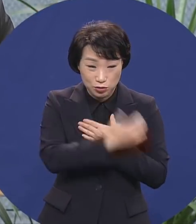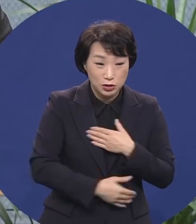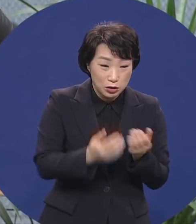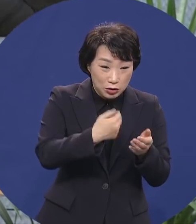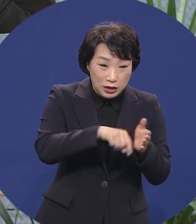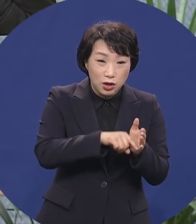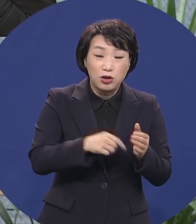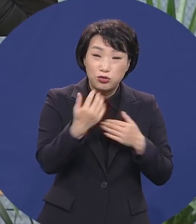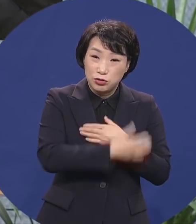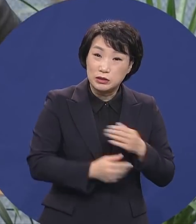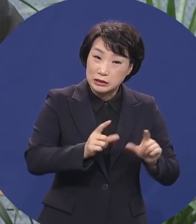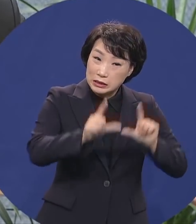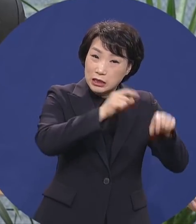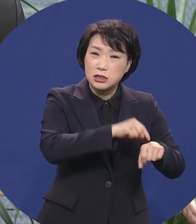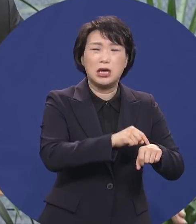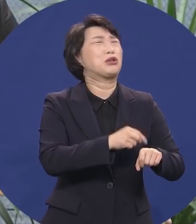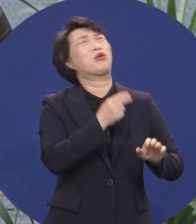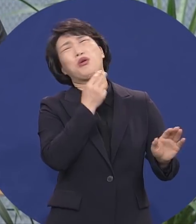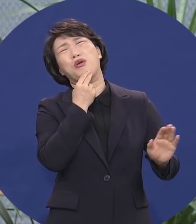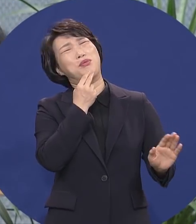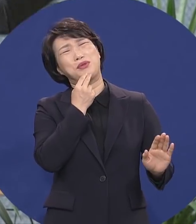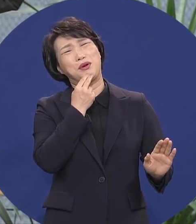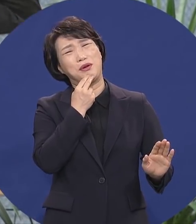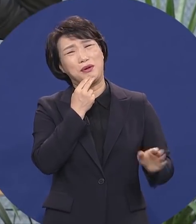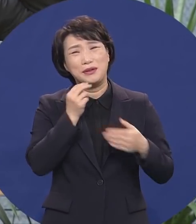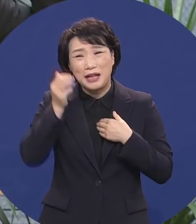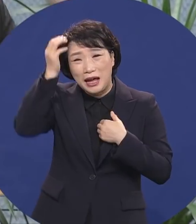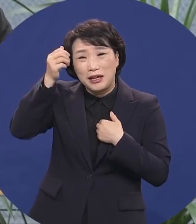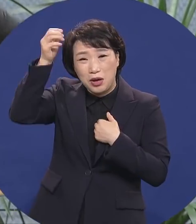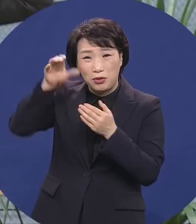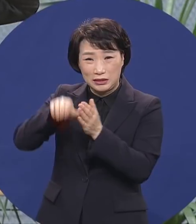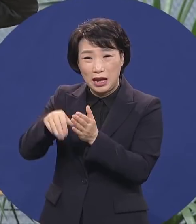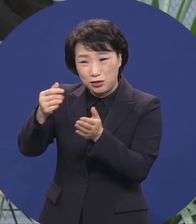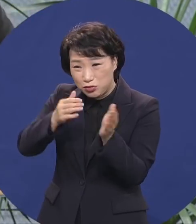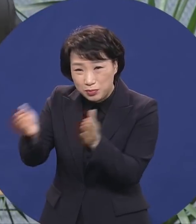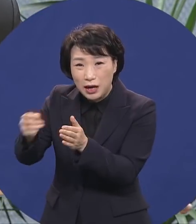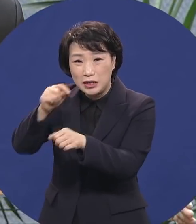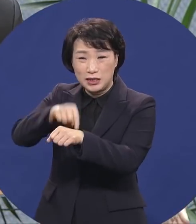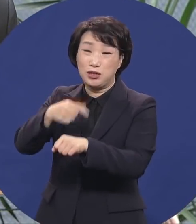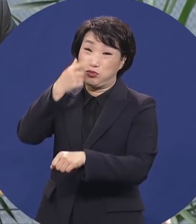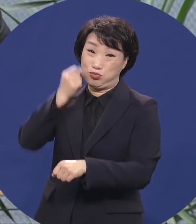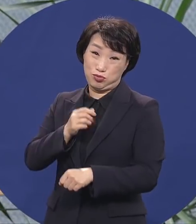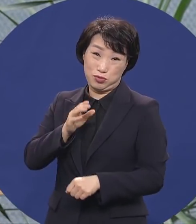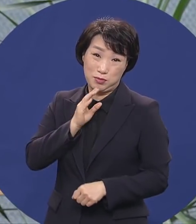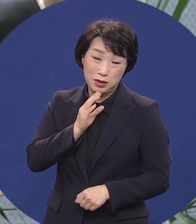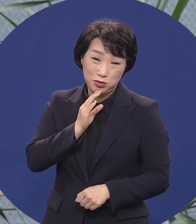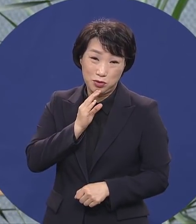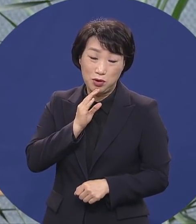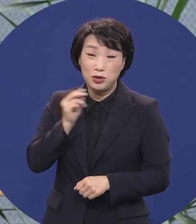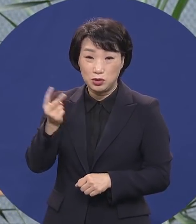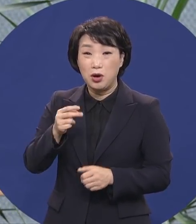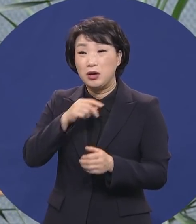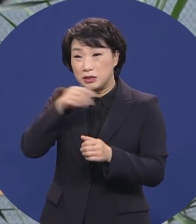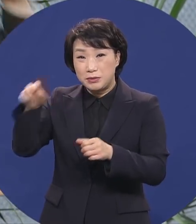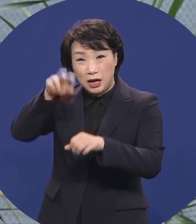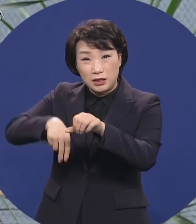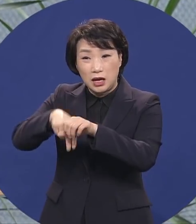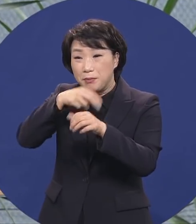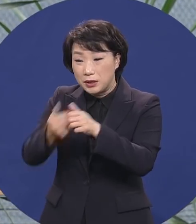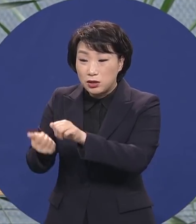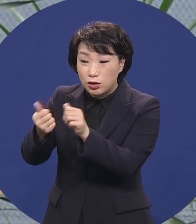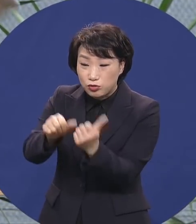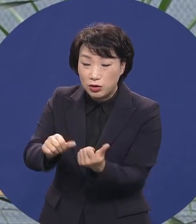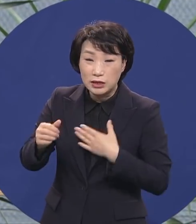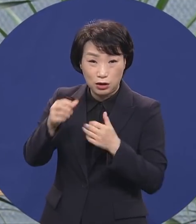육신이 살 수 있는 시간이 없다 이 말이오. 내 영혼의 때를 위해 살 수 있는 시간도 모자라고, 피 흘려서 나를 구원하신